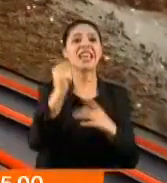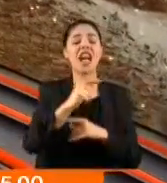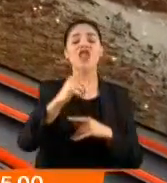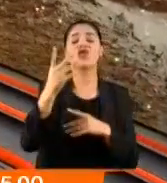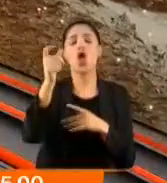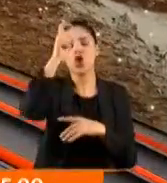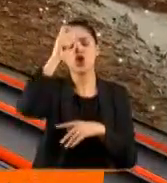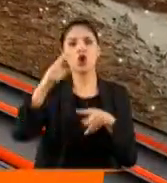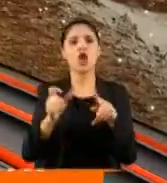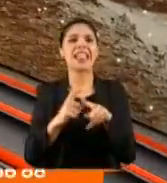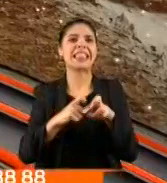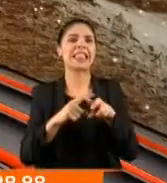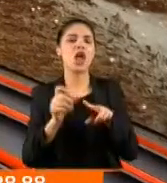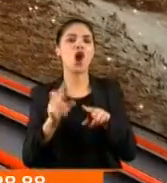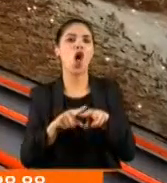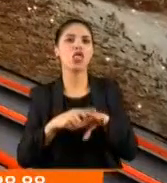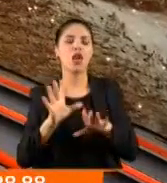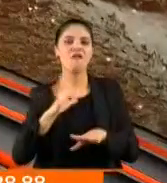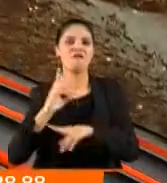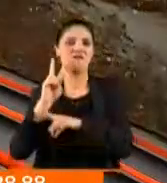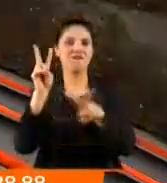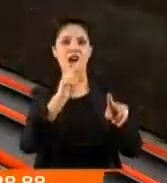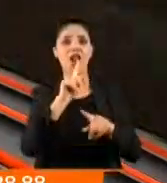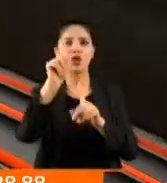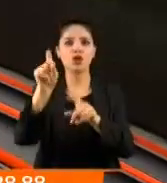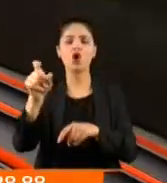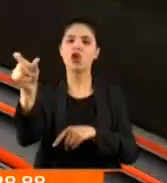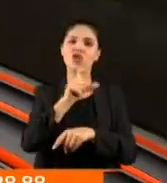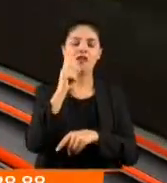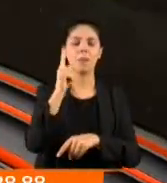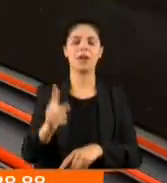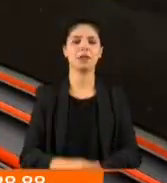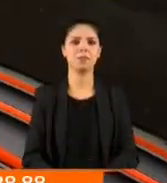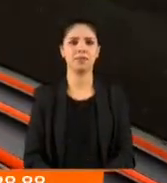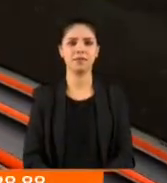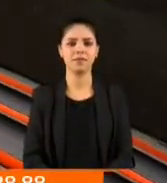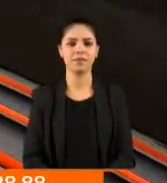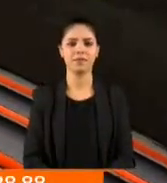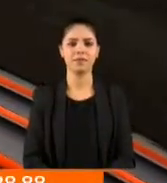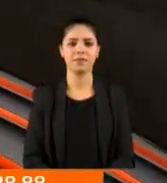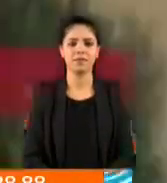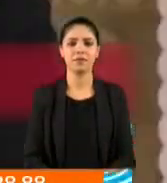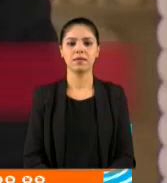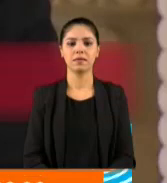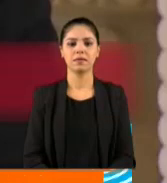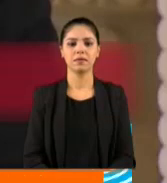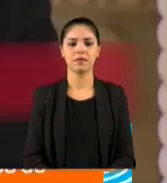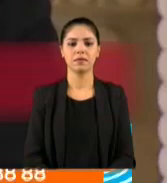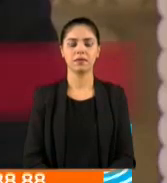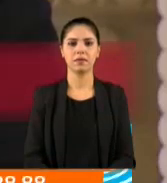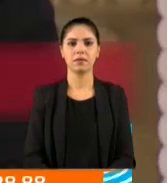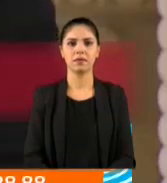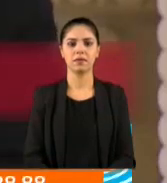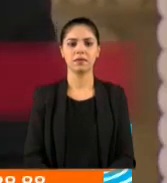sorusu yöneltildi. Bakın ne cevap verdi, kısaca dinleyelim. How many Turkish drones are you